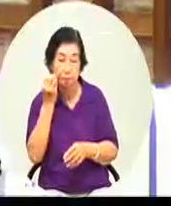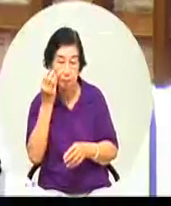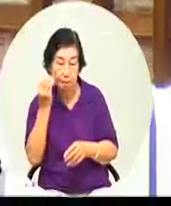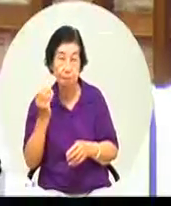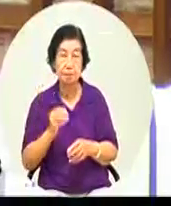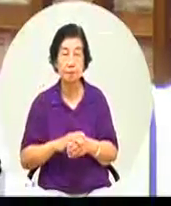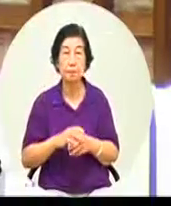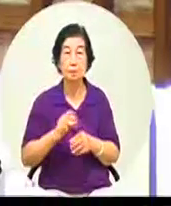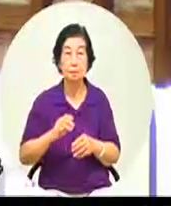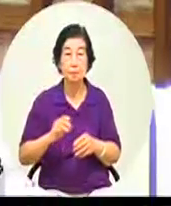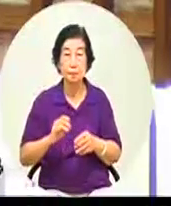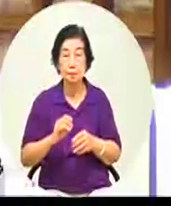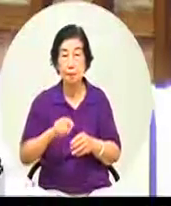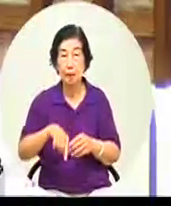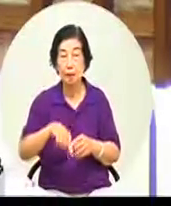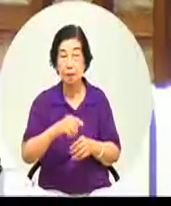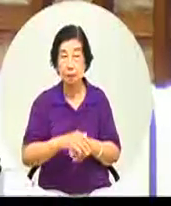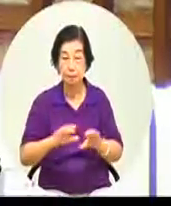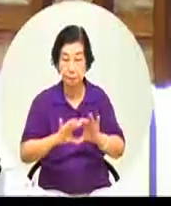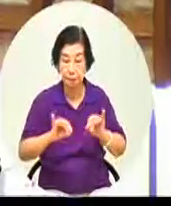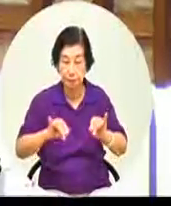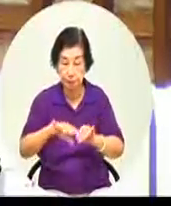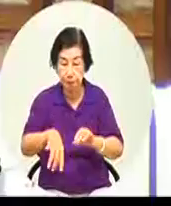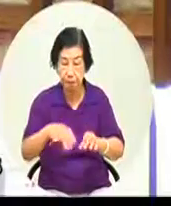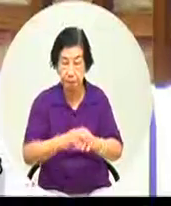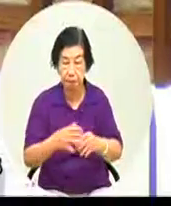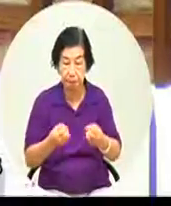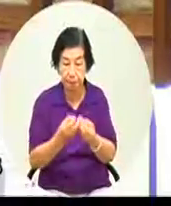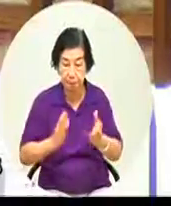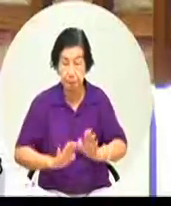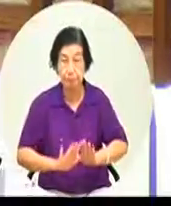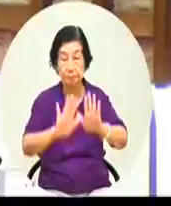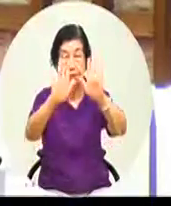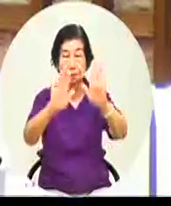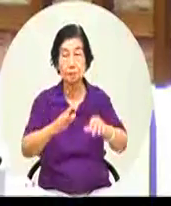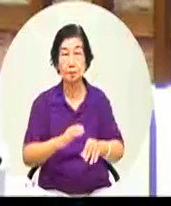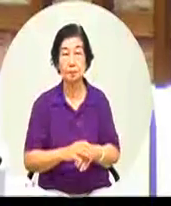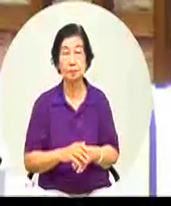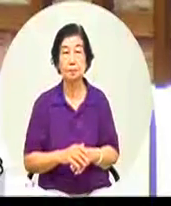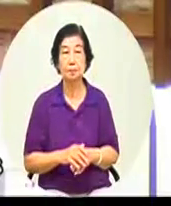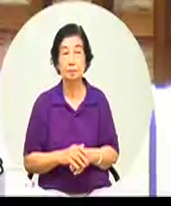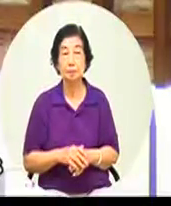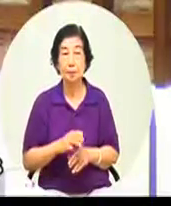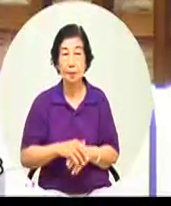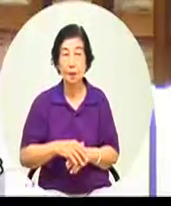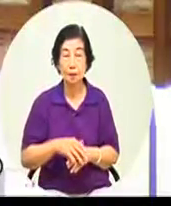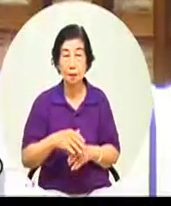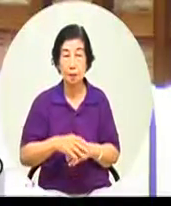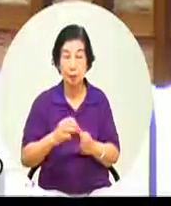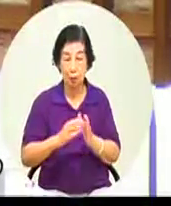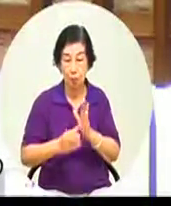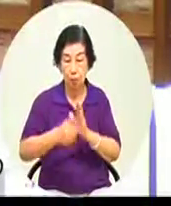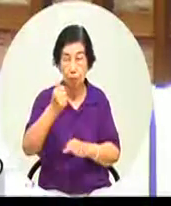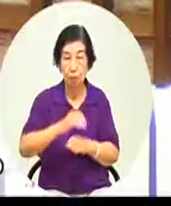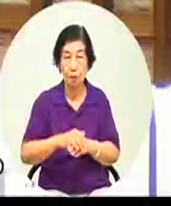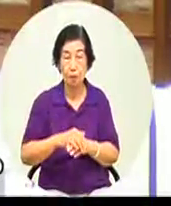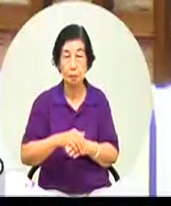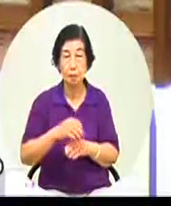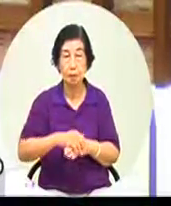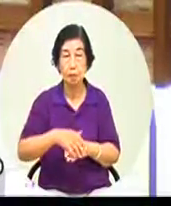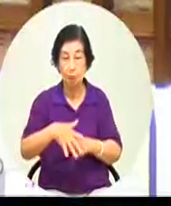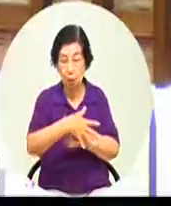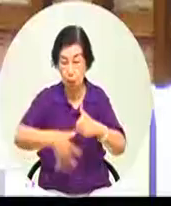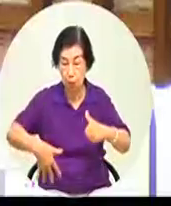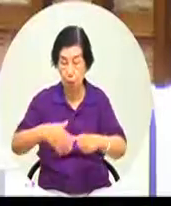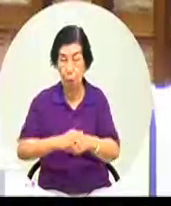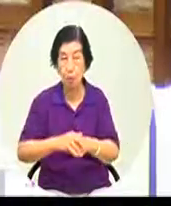发展能够在高雄能够展现出来嘛，那么局长还有以及所有团队都非常的用心哈，这个也值得肯